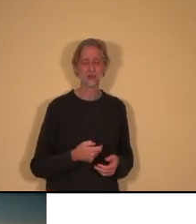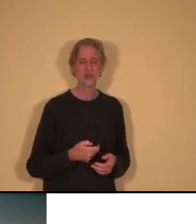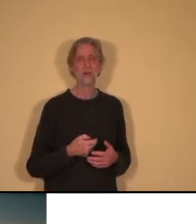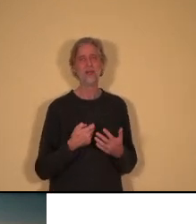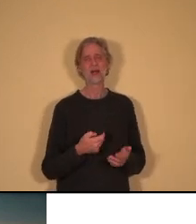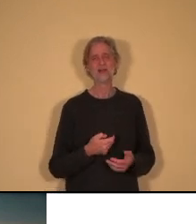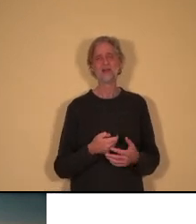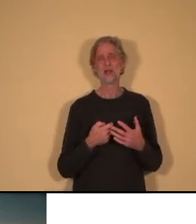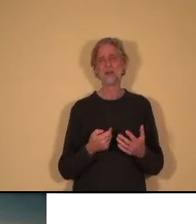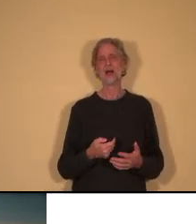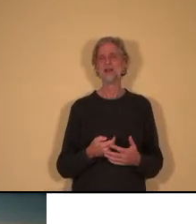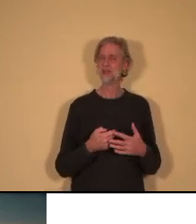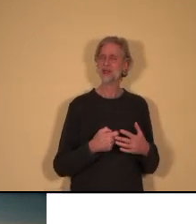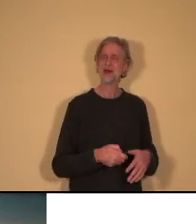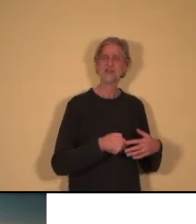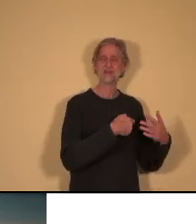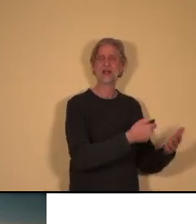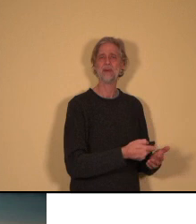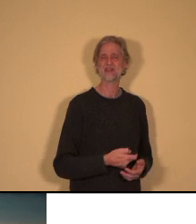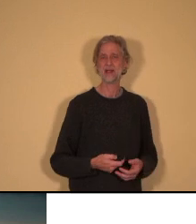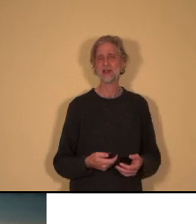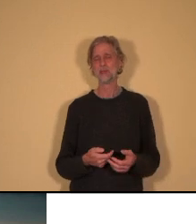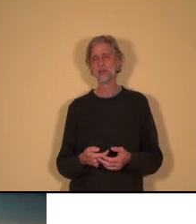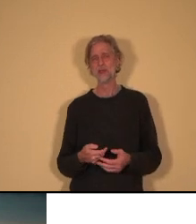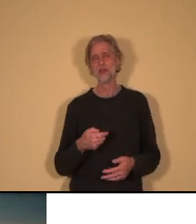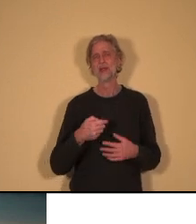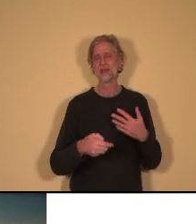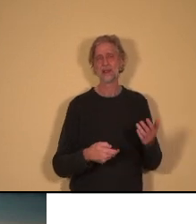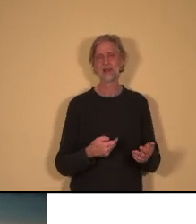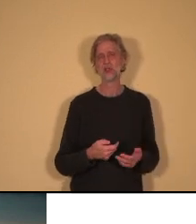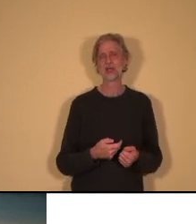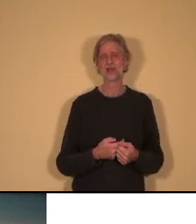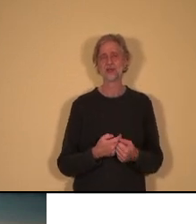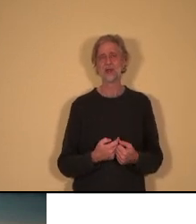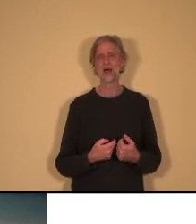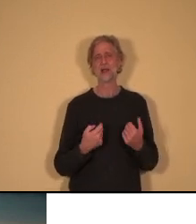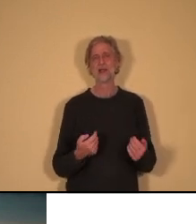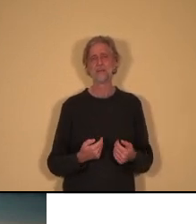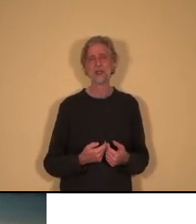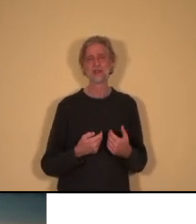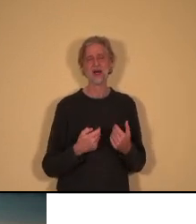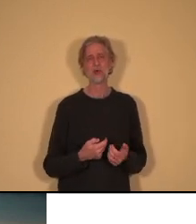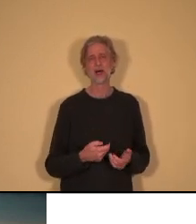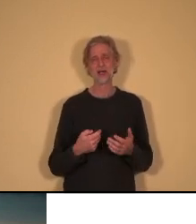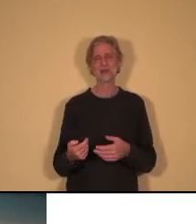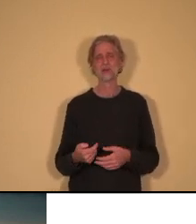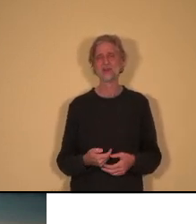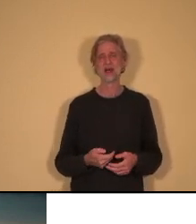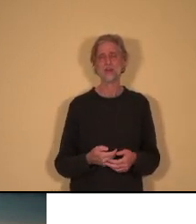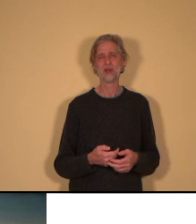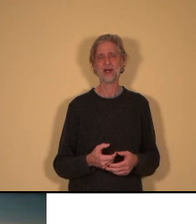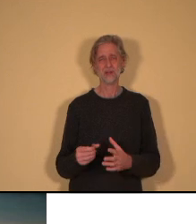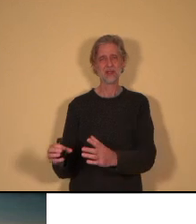zu mineralisieren. Mineralisieren heißt, es wird an Basalt gebunden, geht eine chemische Reaktion ein, bildet Carbonate und